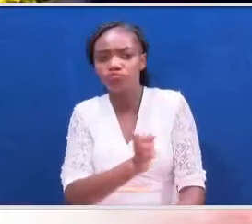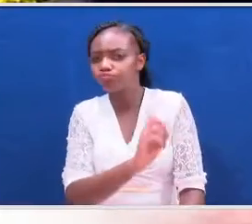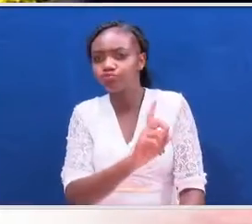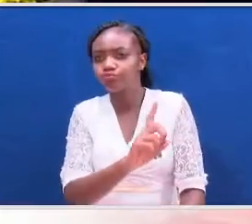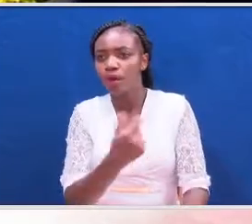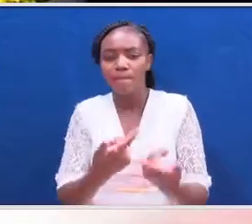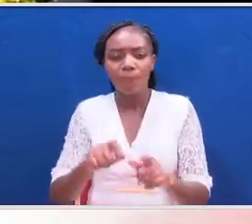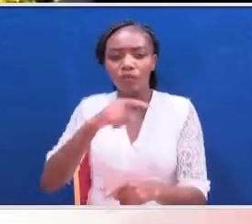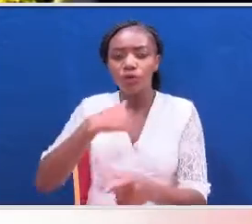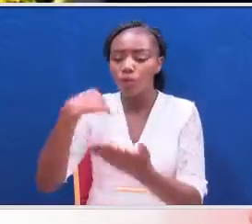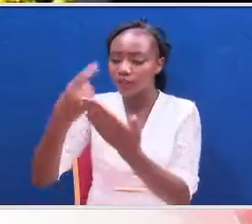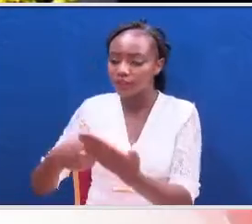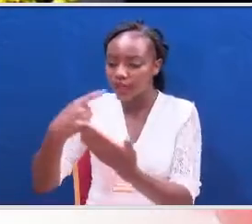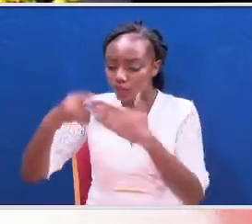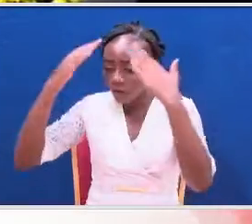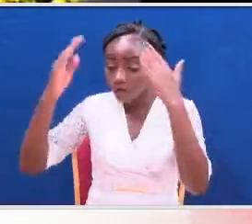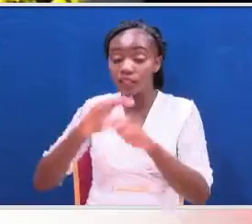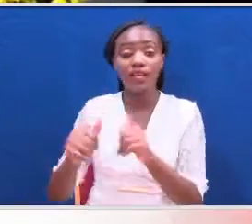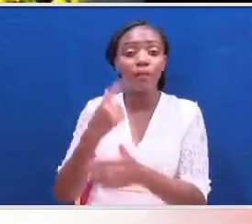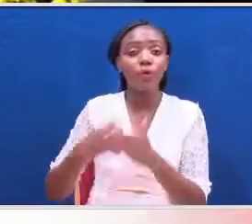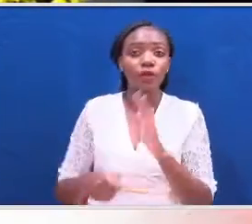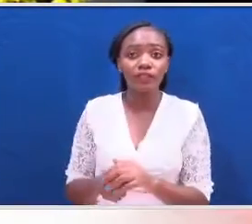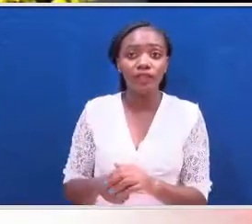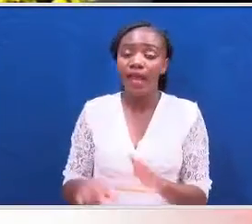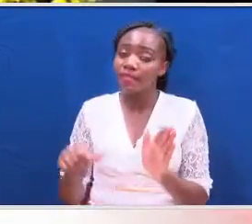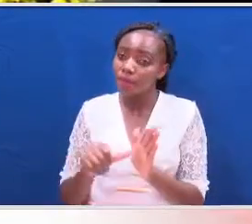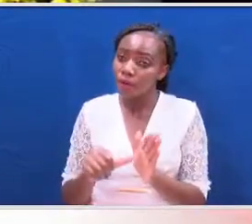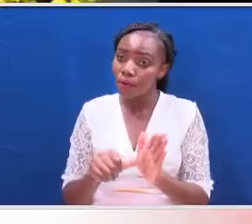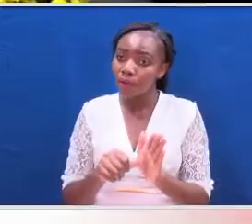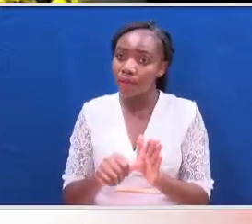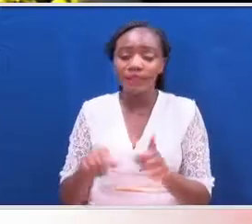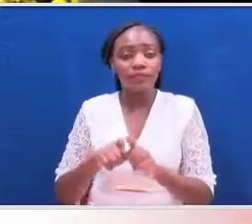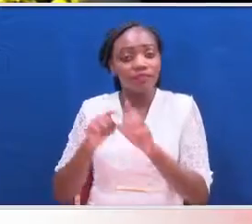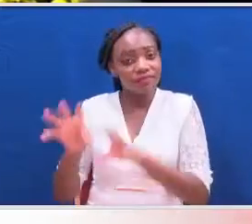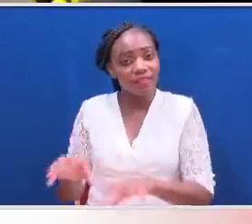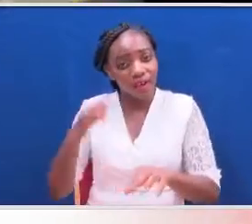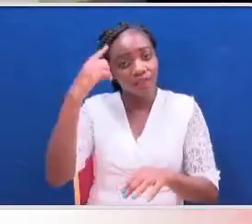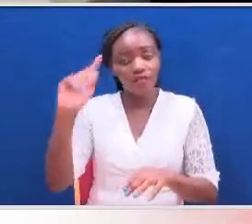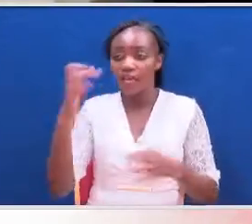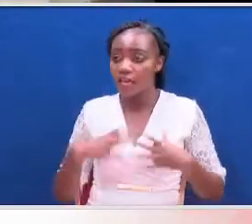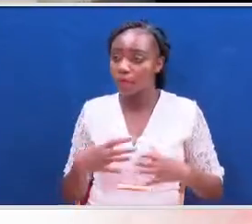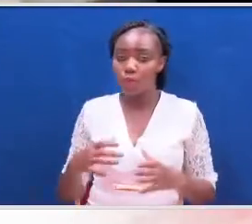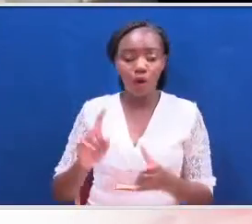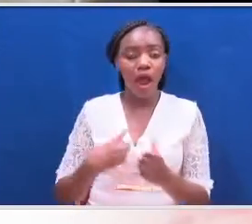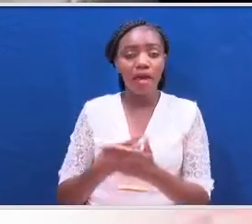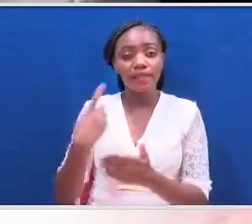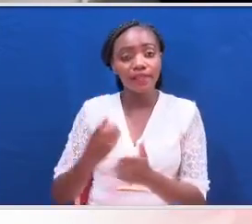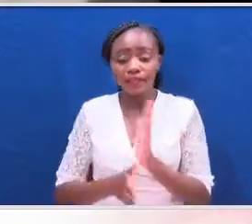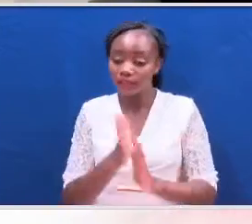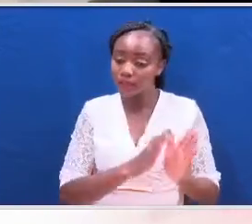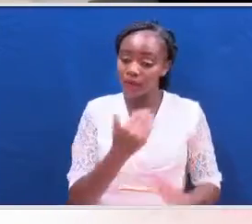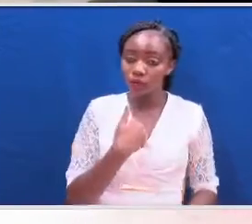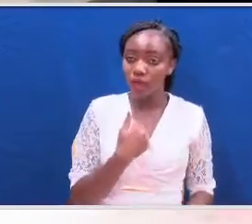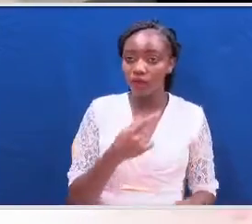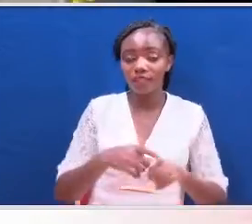yawe yanazingatia tabu na maisha ya mwananchi ambaye tunamwakilisha. Na huo ndio mfumo tumeweza kukubaliana na wale